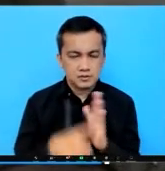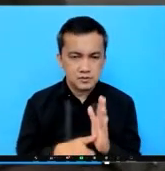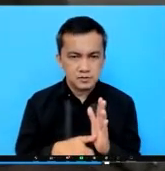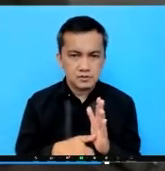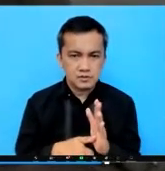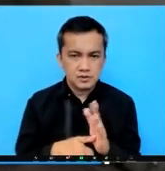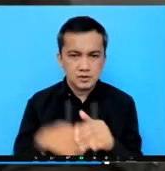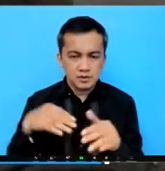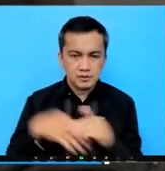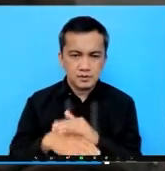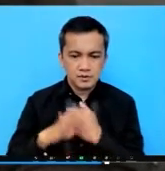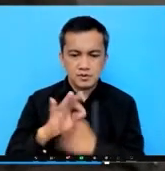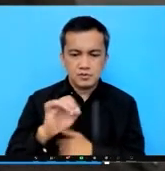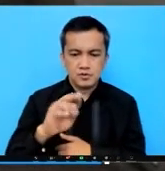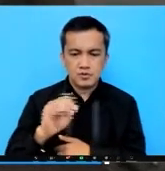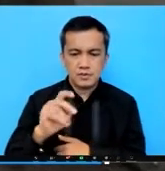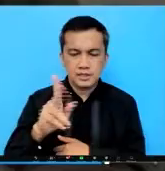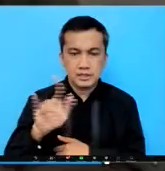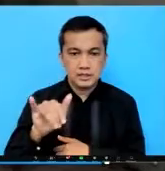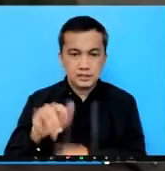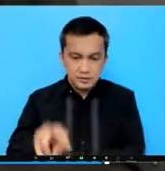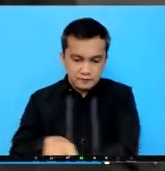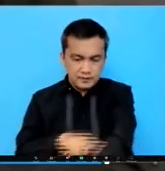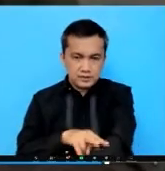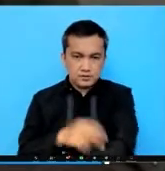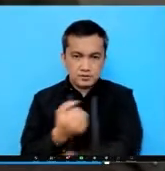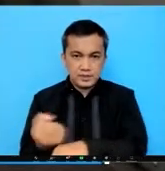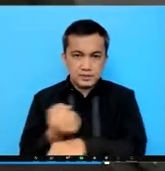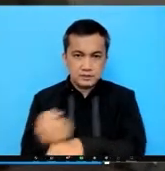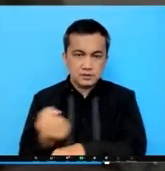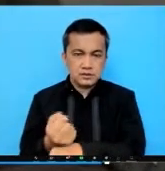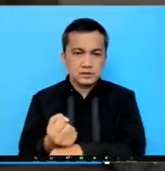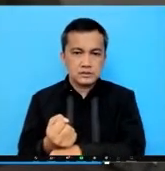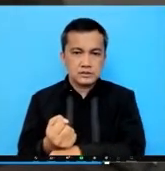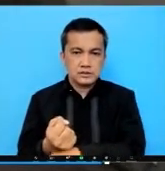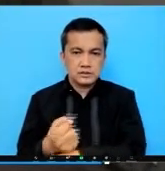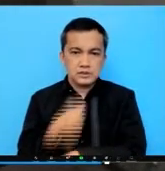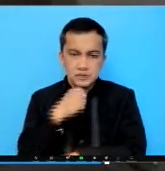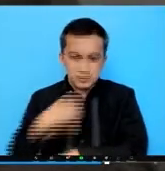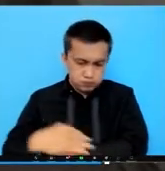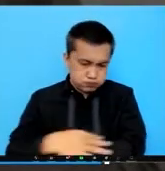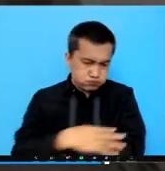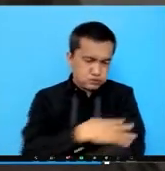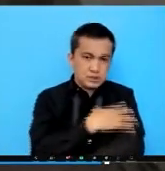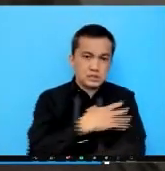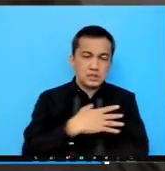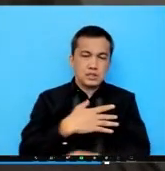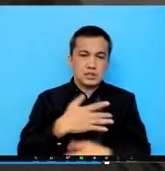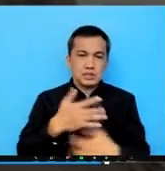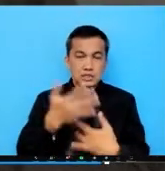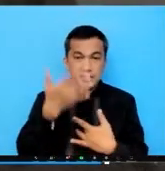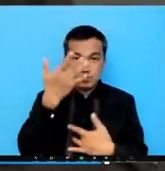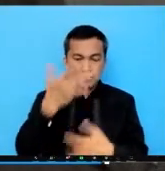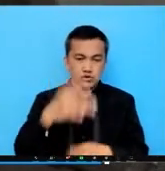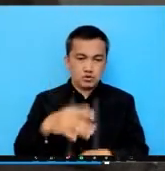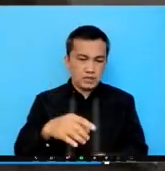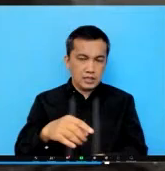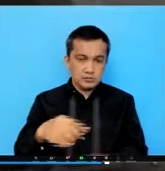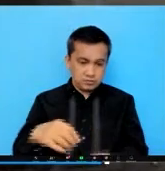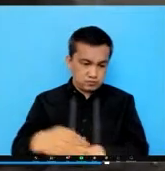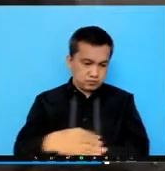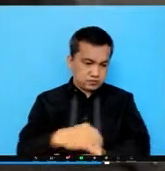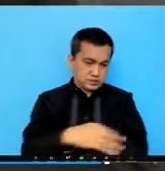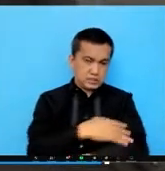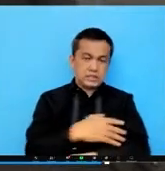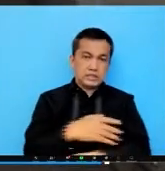ng formalin ang artery ng patay at tumigas ang ugat, hindi na daluyan ang formalin ng buong katawan, mabubulok o masisira